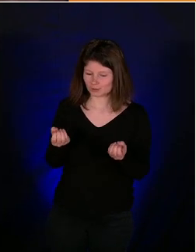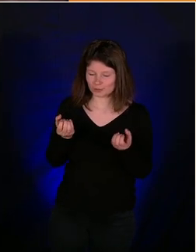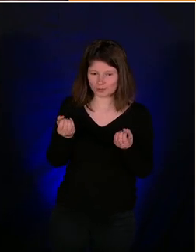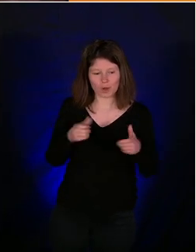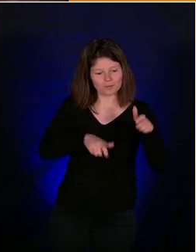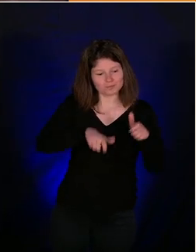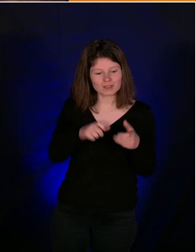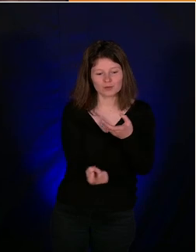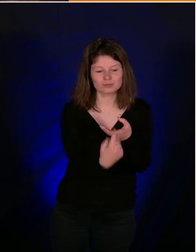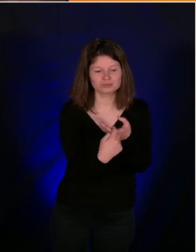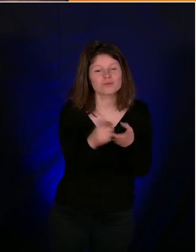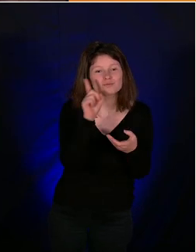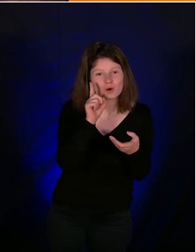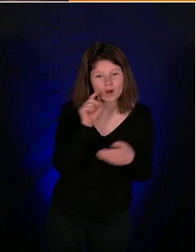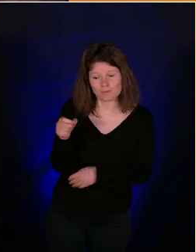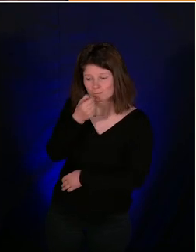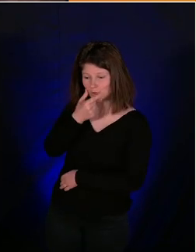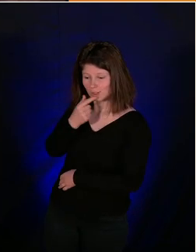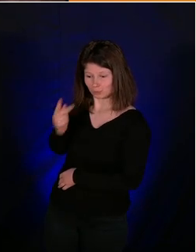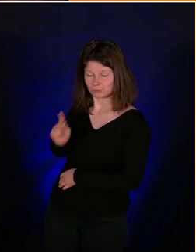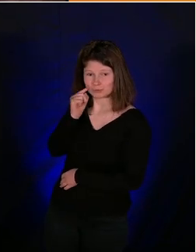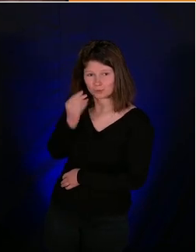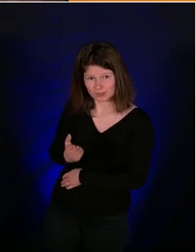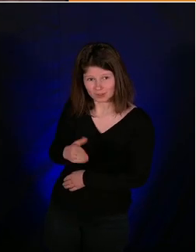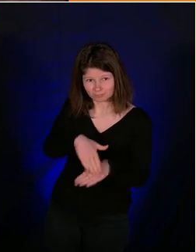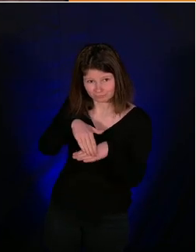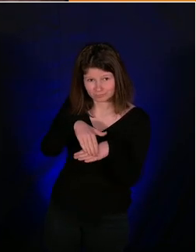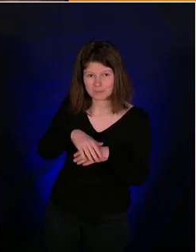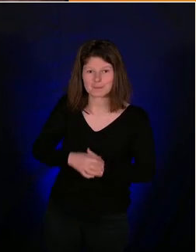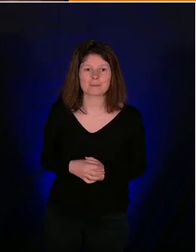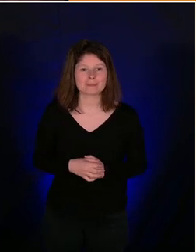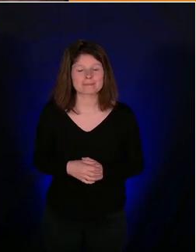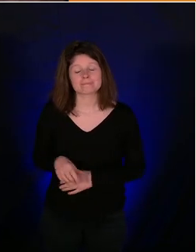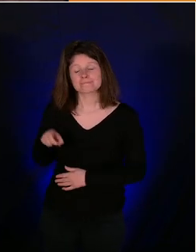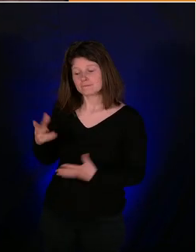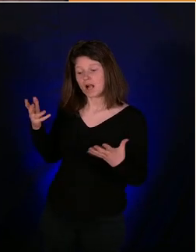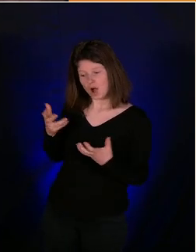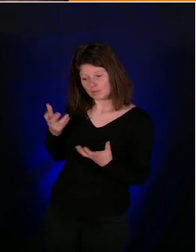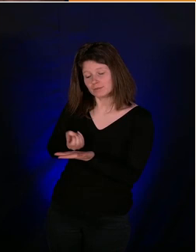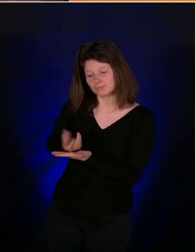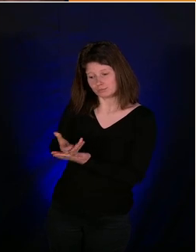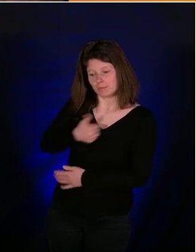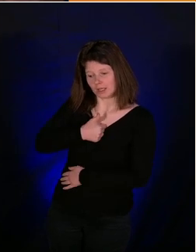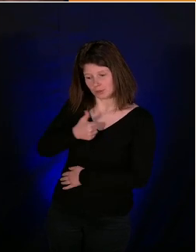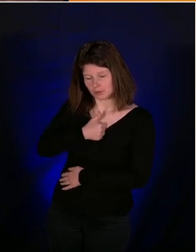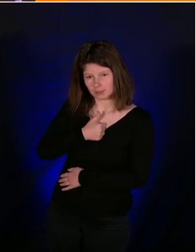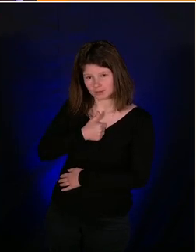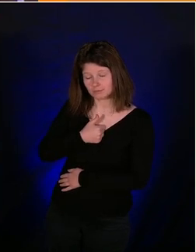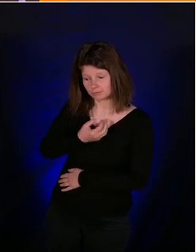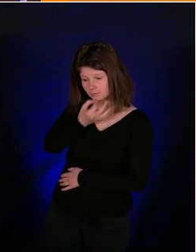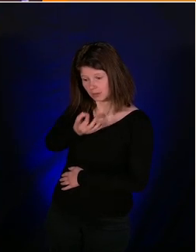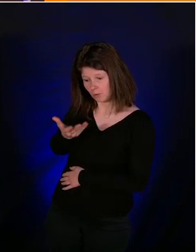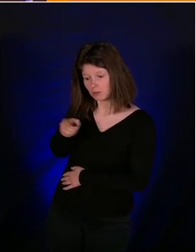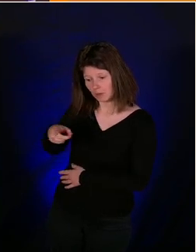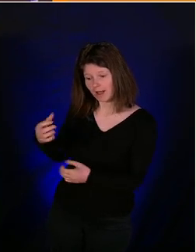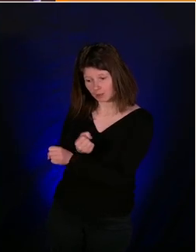ses moustaches, il faut le rappeler. Et Philippe, je voulais t'adresser un message personnel et te dire que tu as réussi, et ce n'était pas